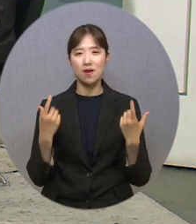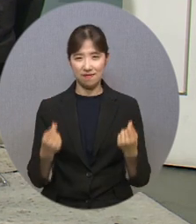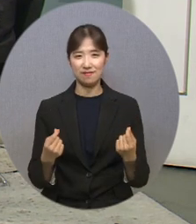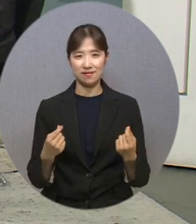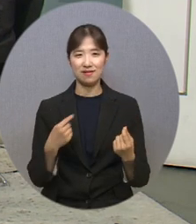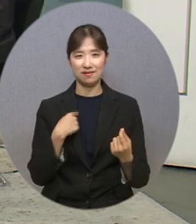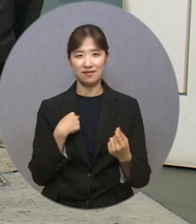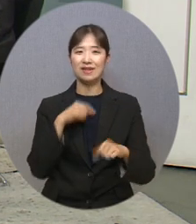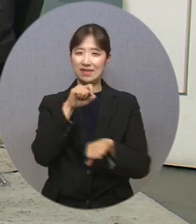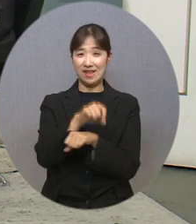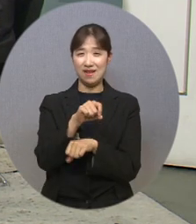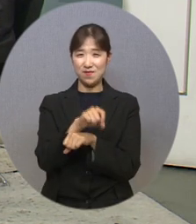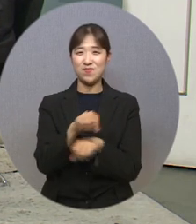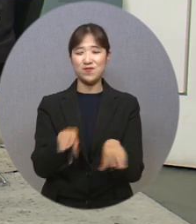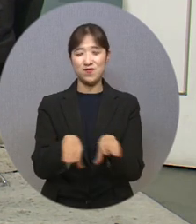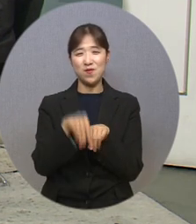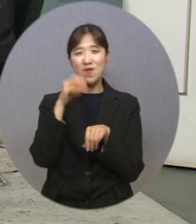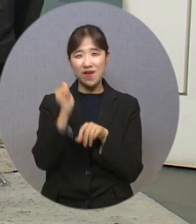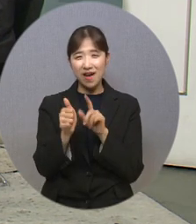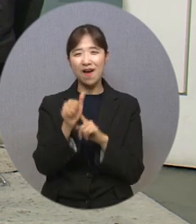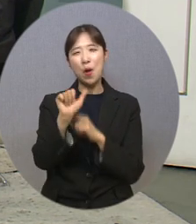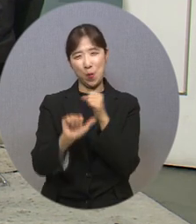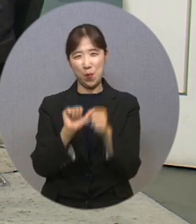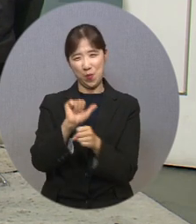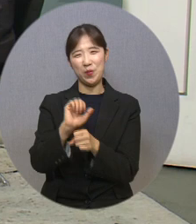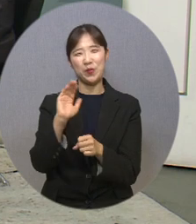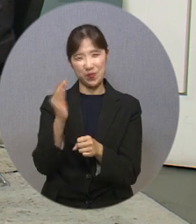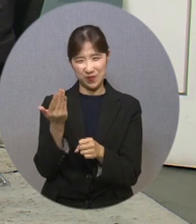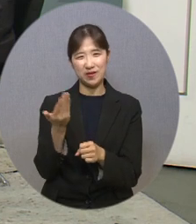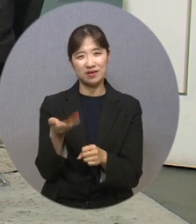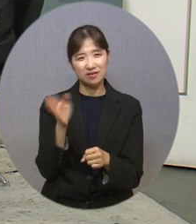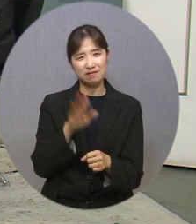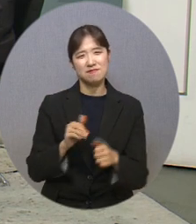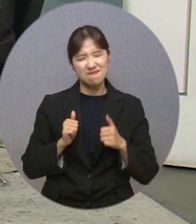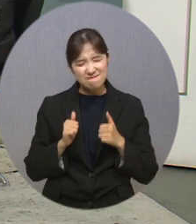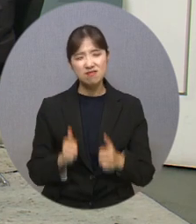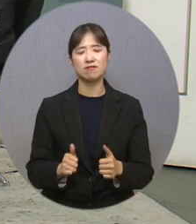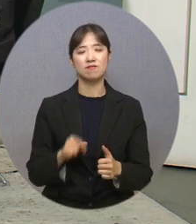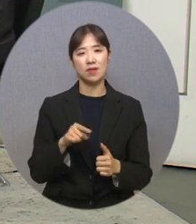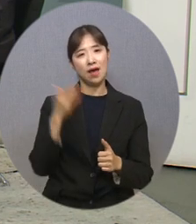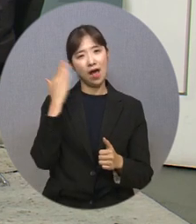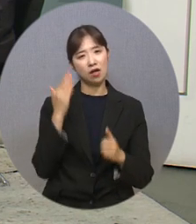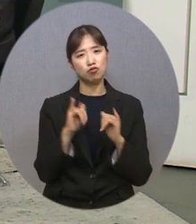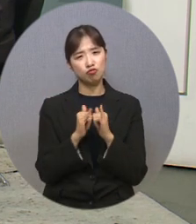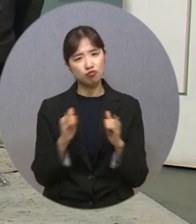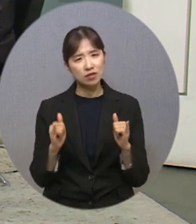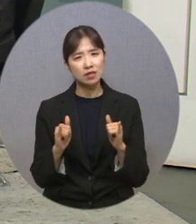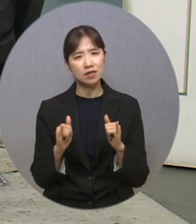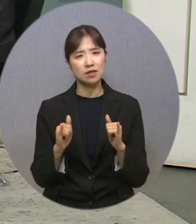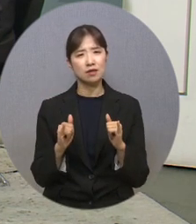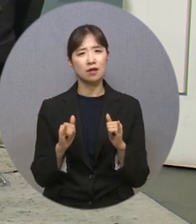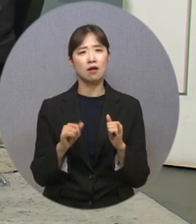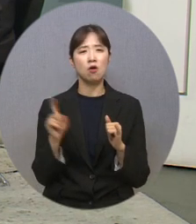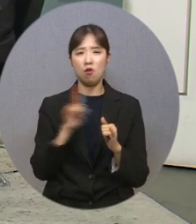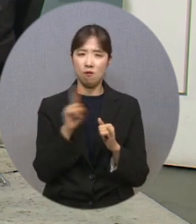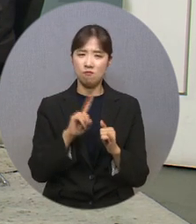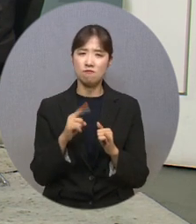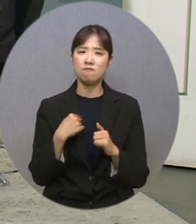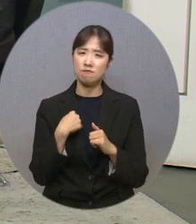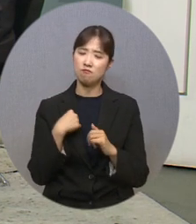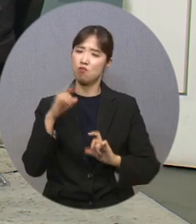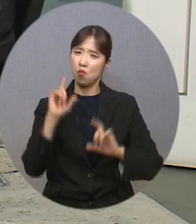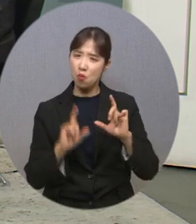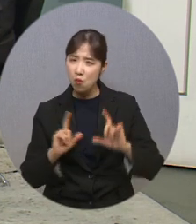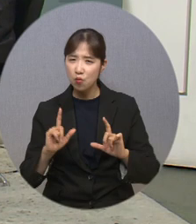사무총장은 한 5년밖에 안 됐습니다만 네. 열심히 아 우리 한국인이 어떠한 존재인가 우리의